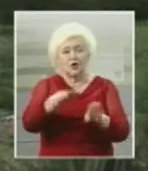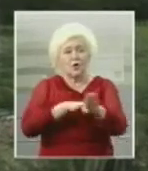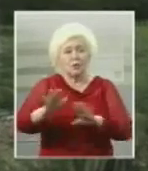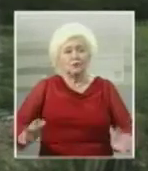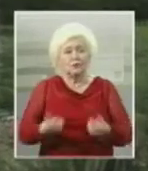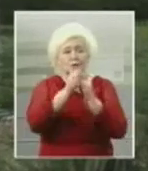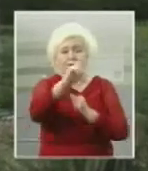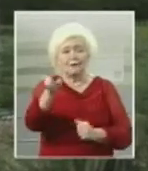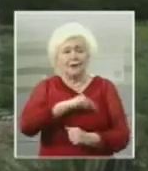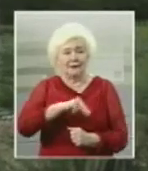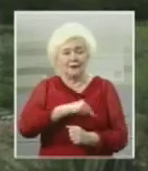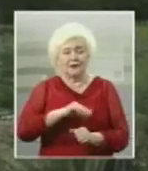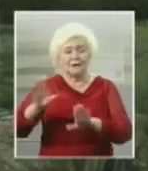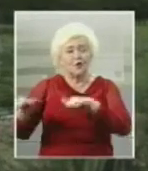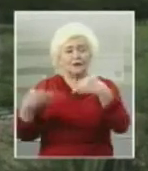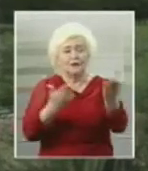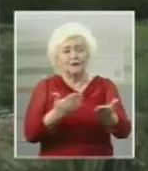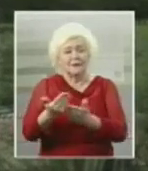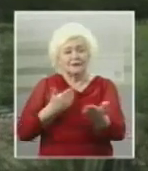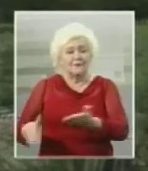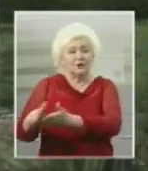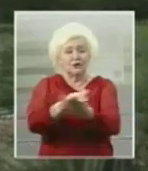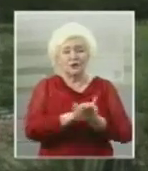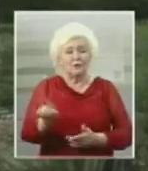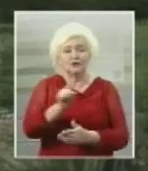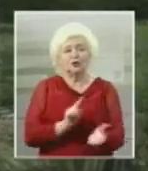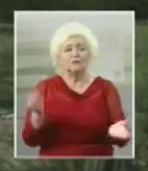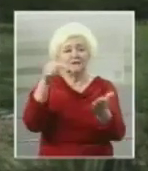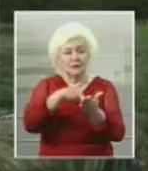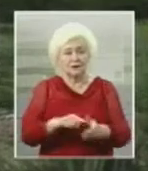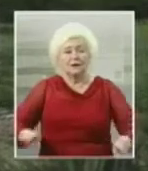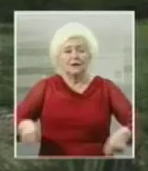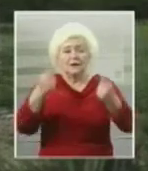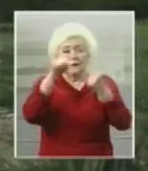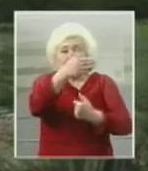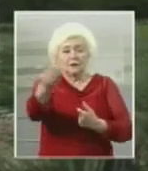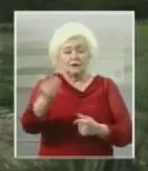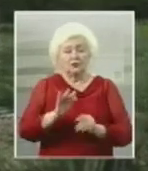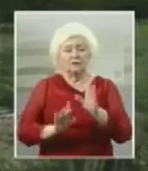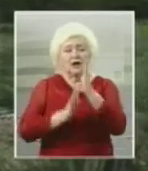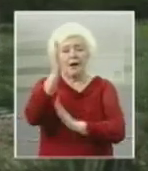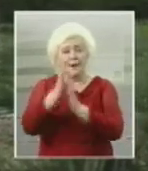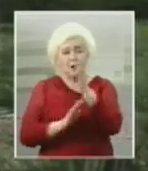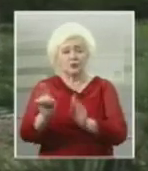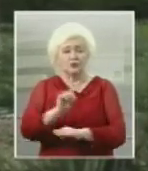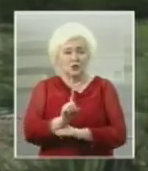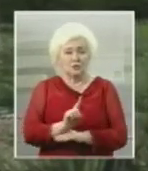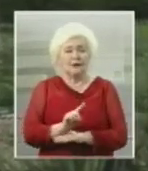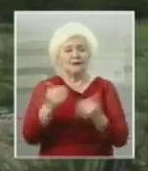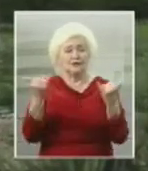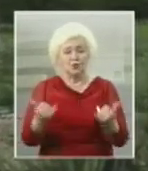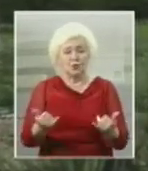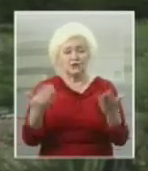яка напрацює такі пропозиції від громадськості щодо безпосереднього створення тут реального парку. Наприклад, вже